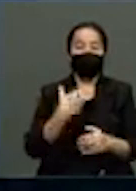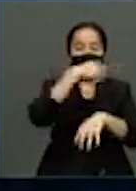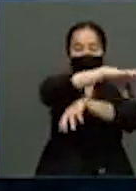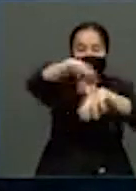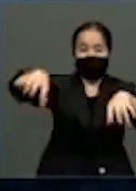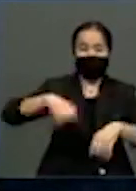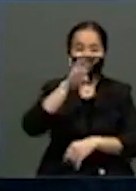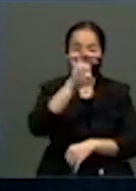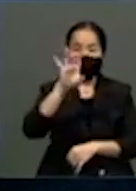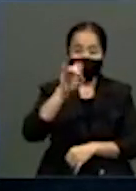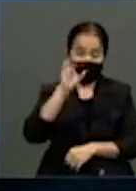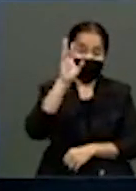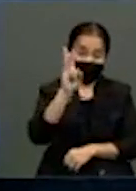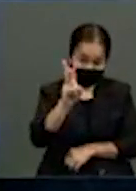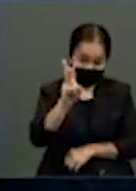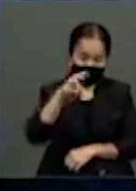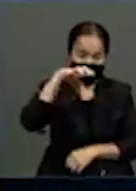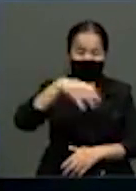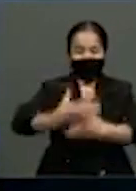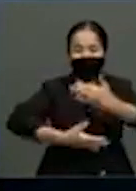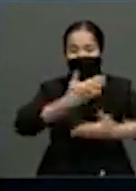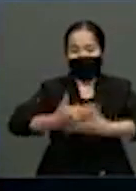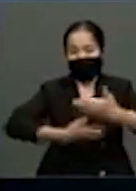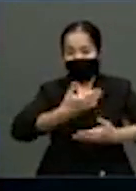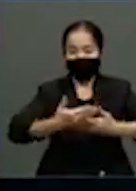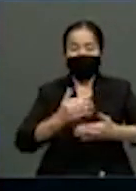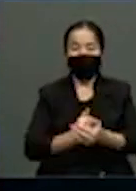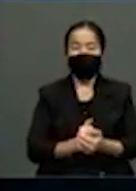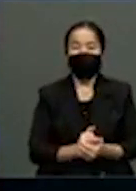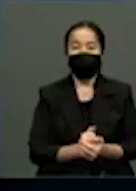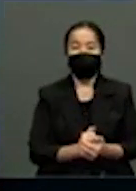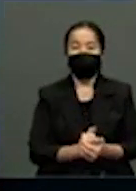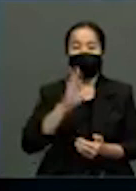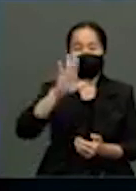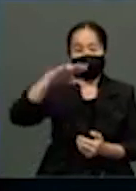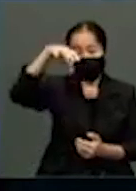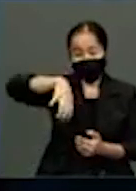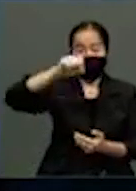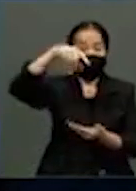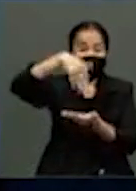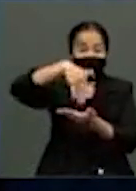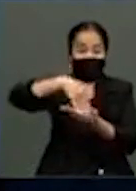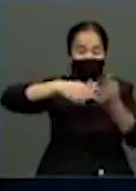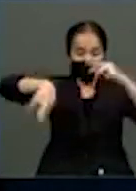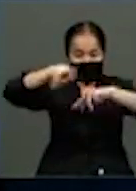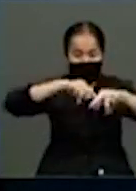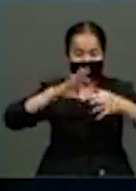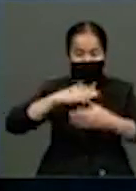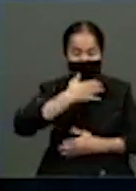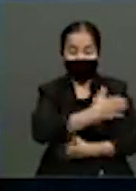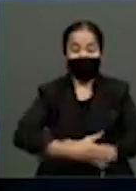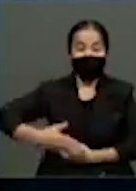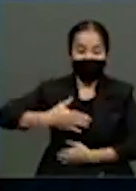486แห่งนะครับทางศูนย์ทางสำนักอนามัยของกรุงเทพมหานครก็ได้มีการ